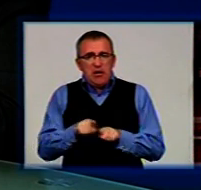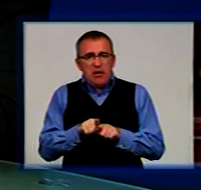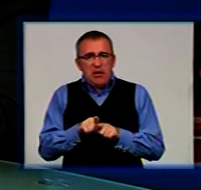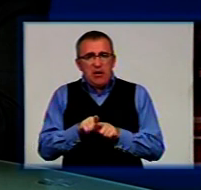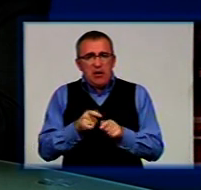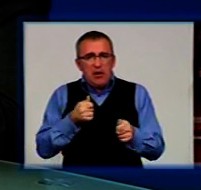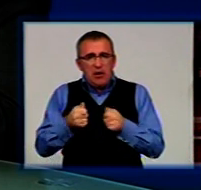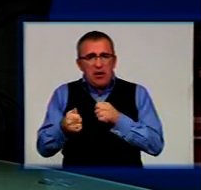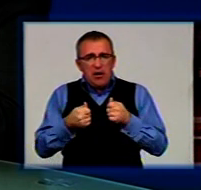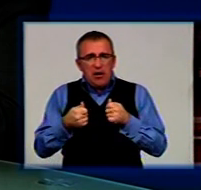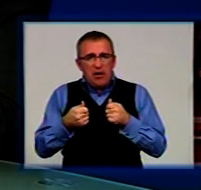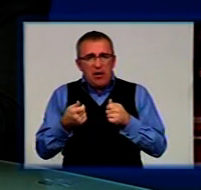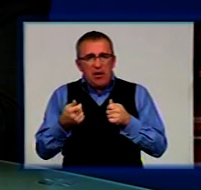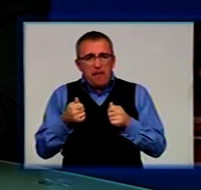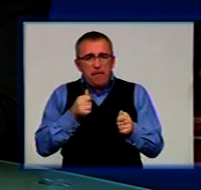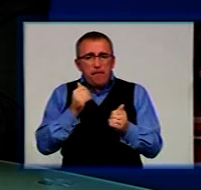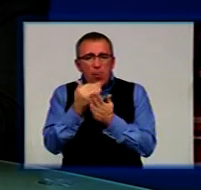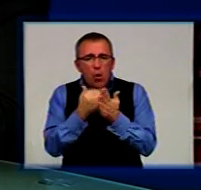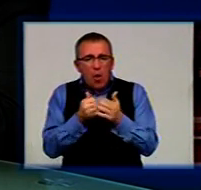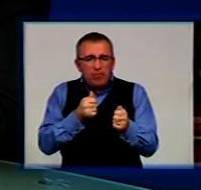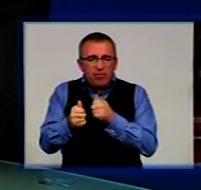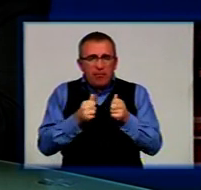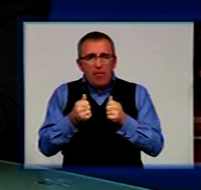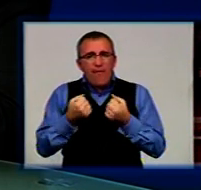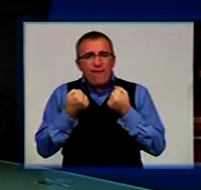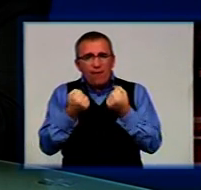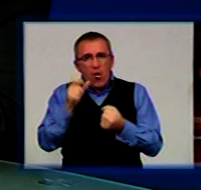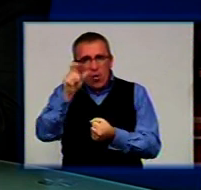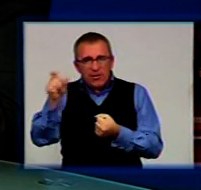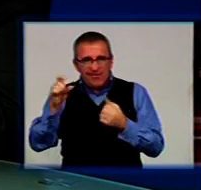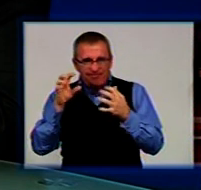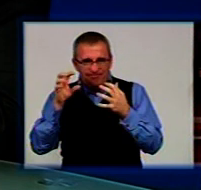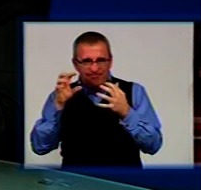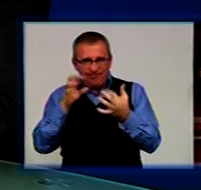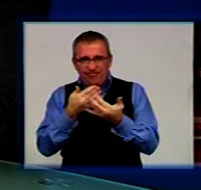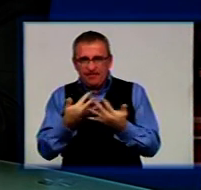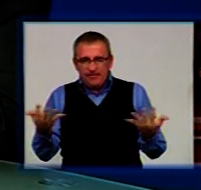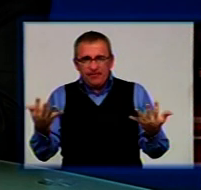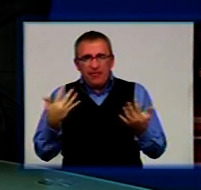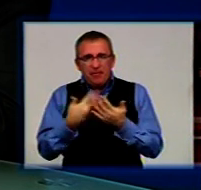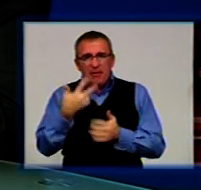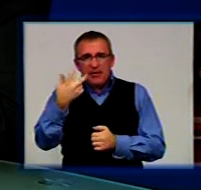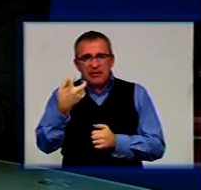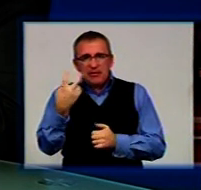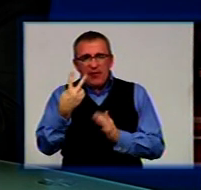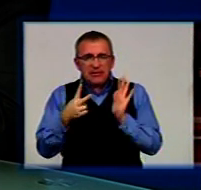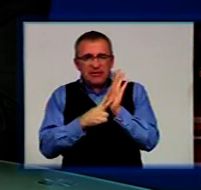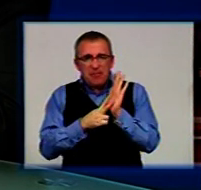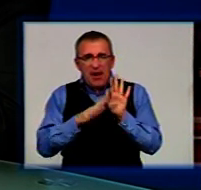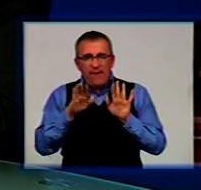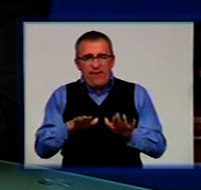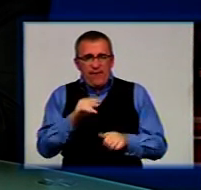оператори верстатів з програмним керуванням, це водії автотранспортних засобів, біля 327 вакансій